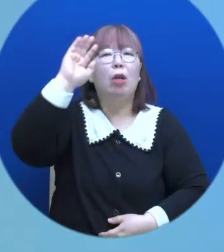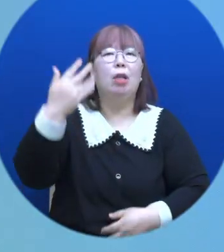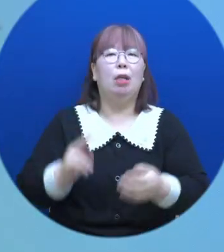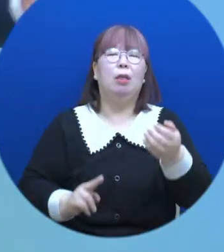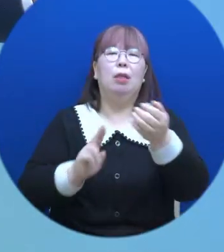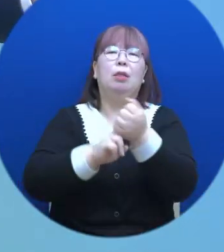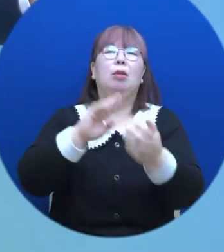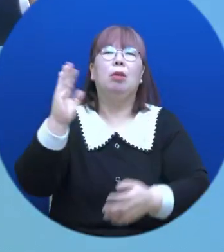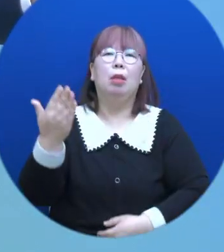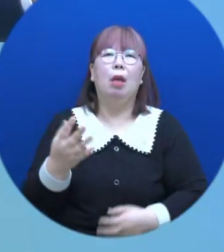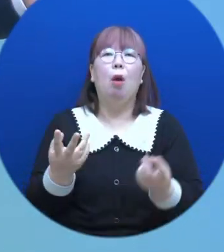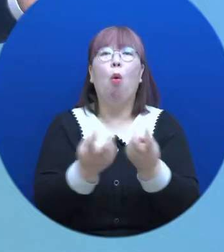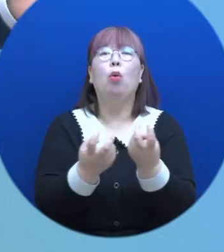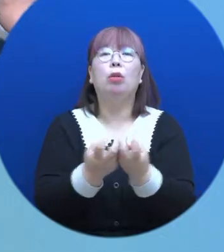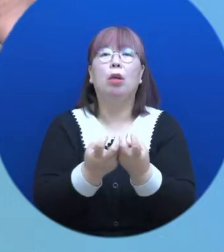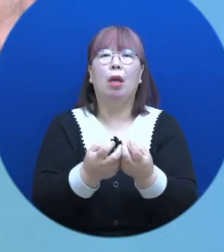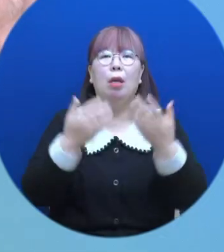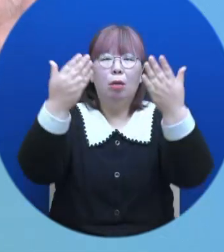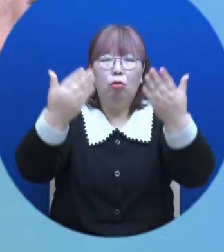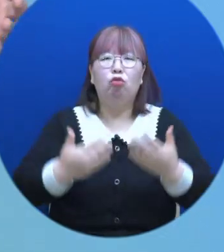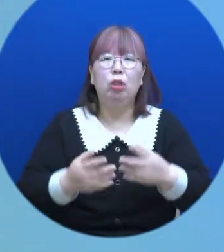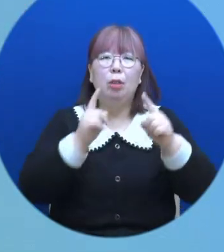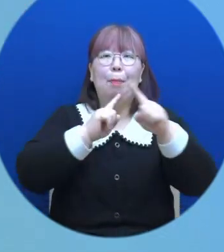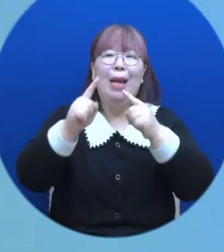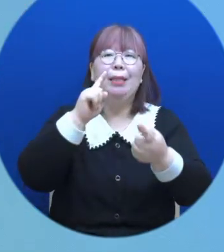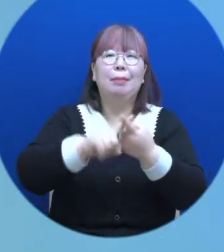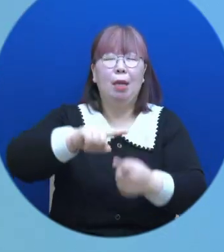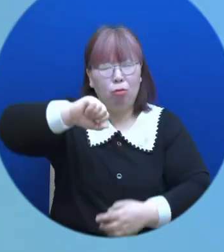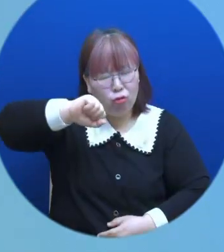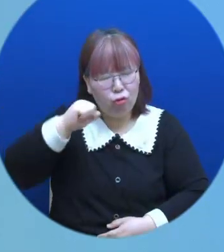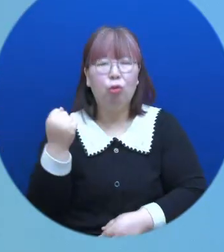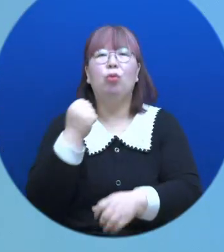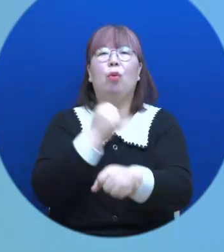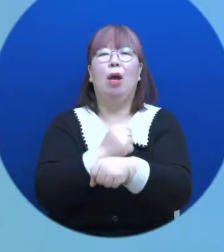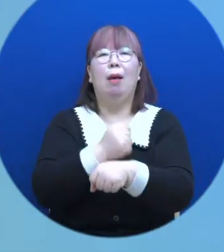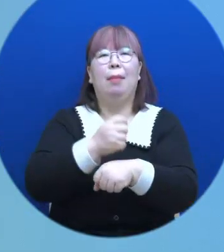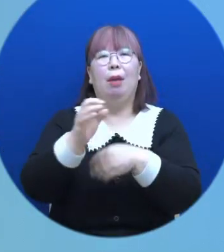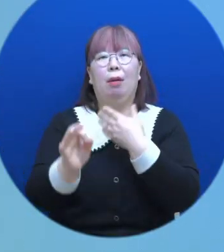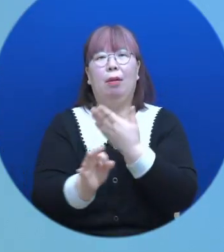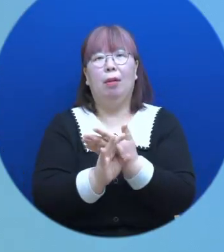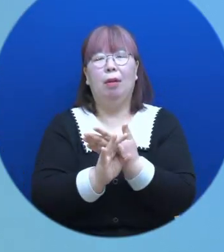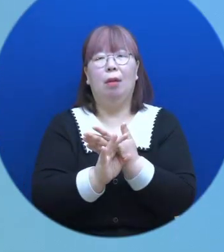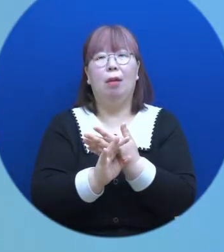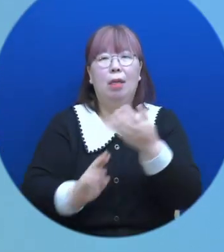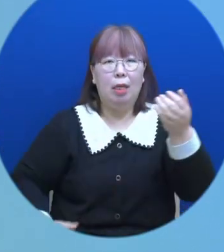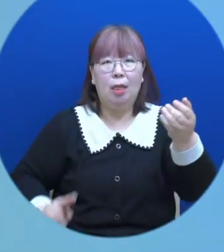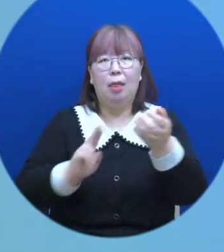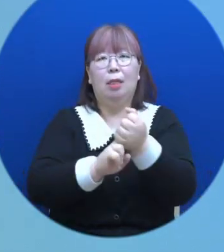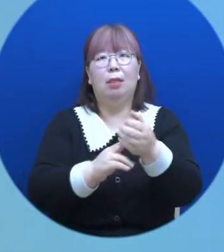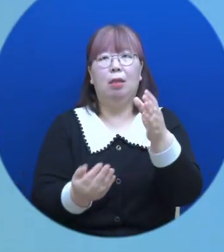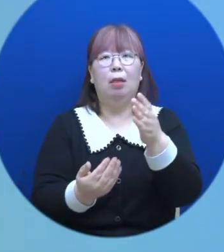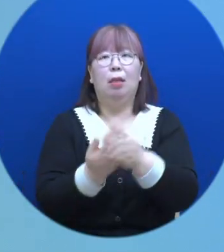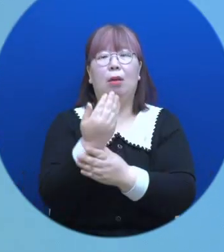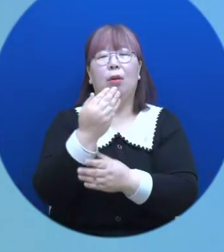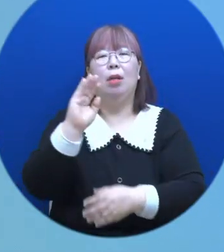나타났습니다. 어떻게 해요? 주시는 말씀대로 순종하게 되어졌을 때 기적이 나타나고